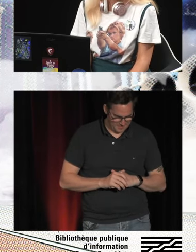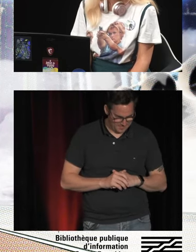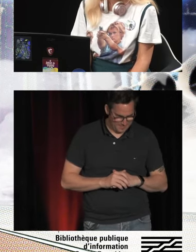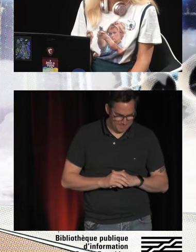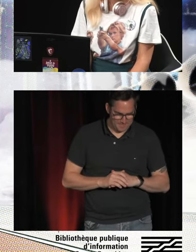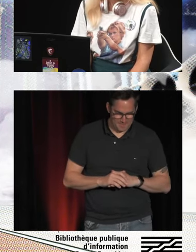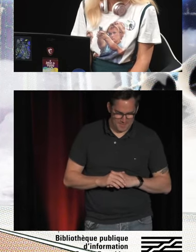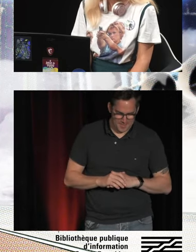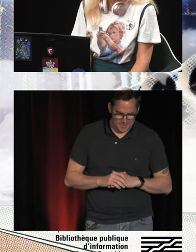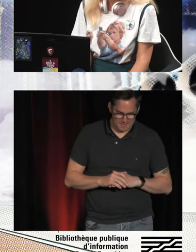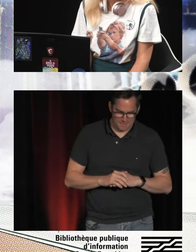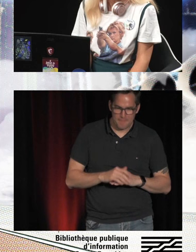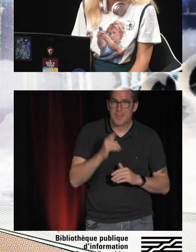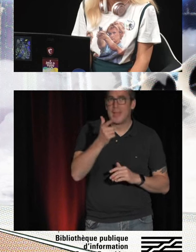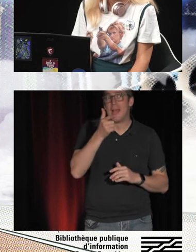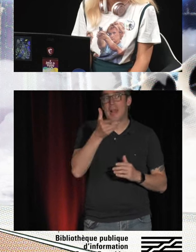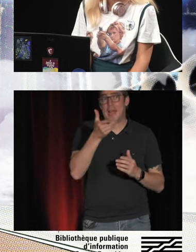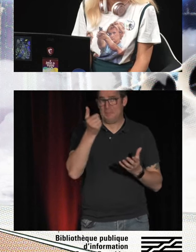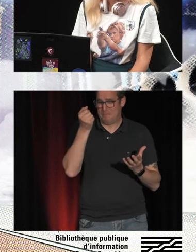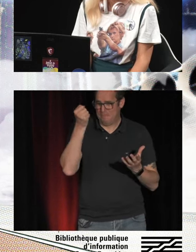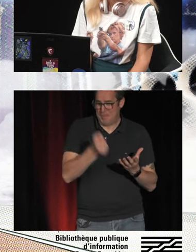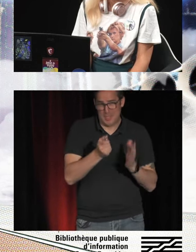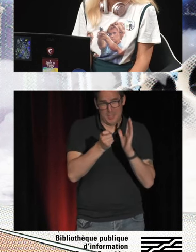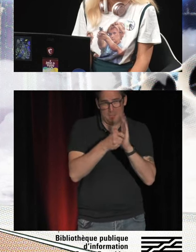Ok. Et voici le pire saut du jeu.